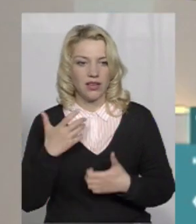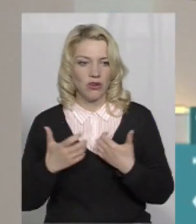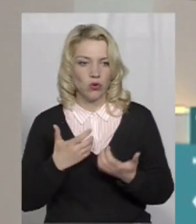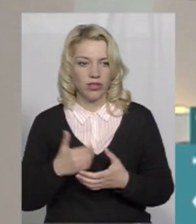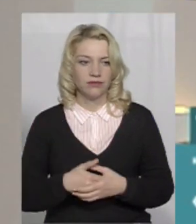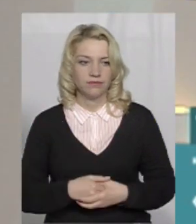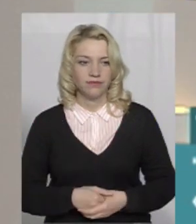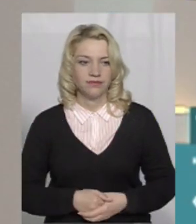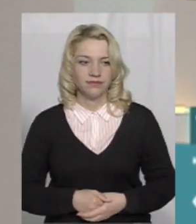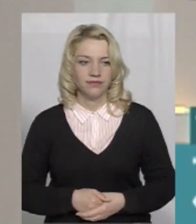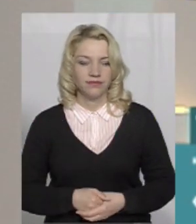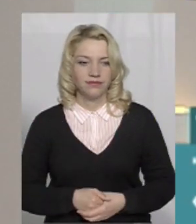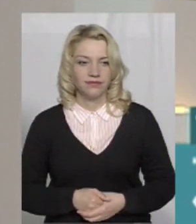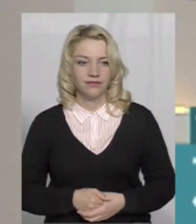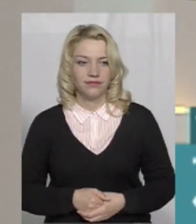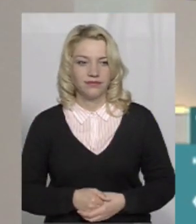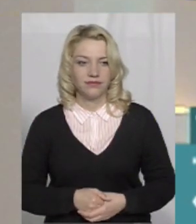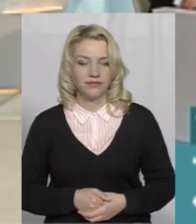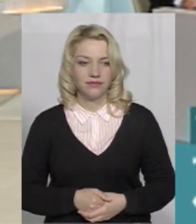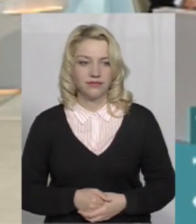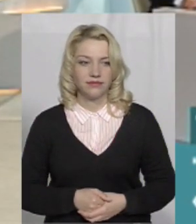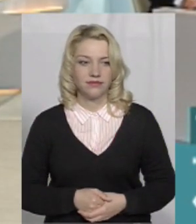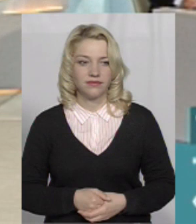хвилює, чи не кожного, напевно,